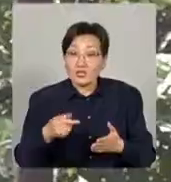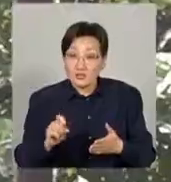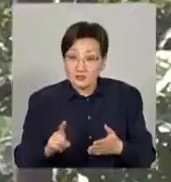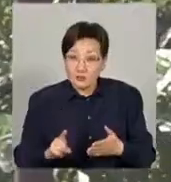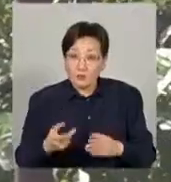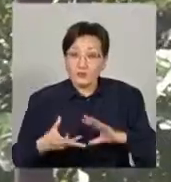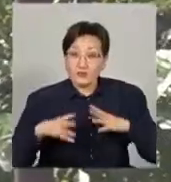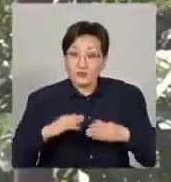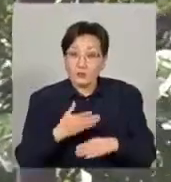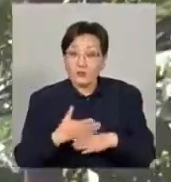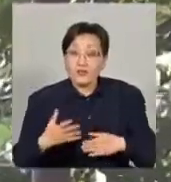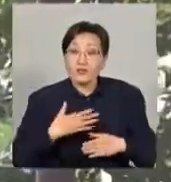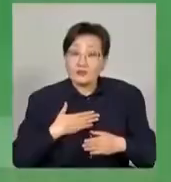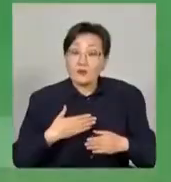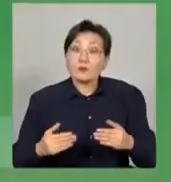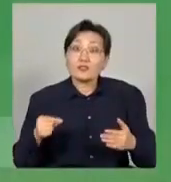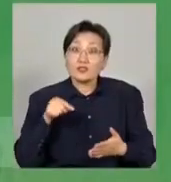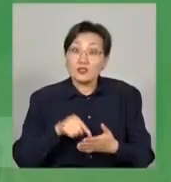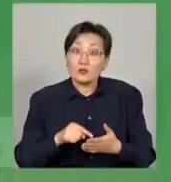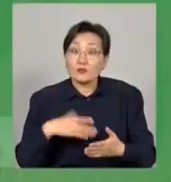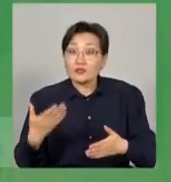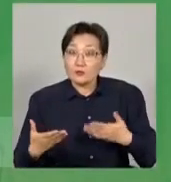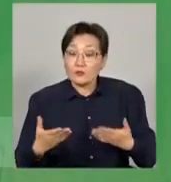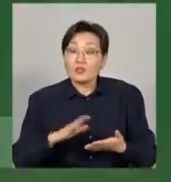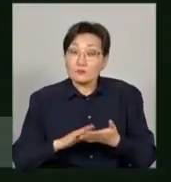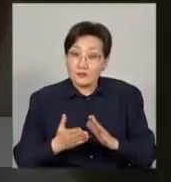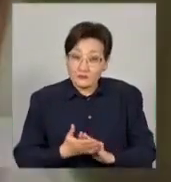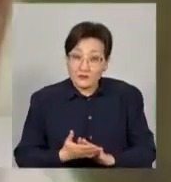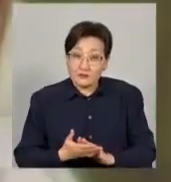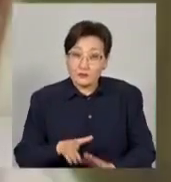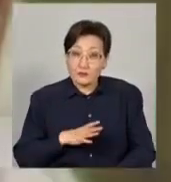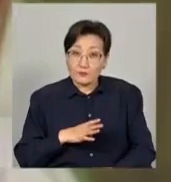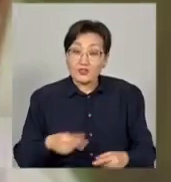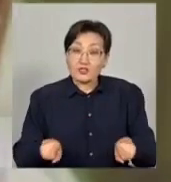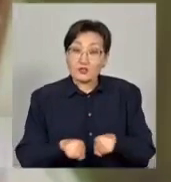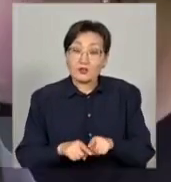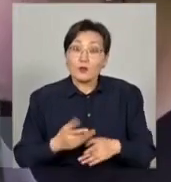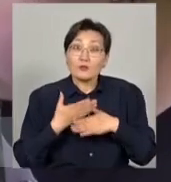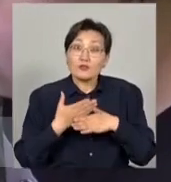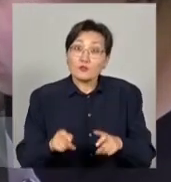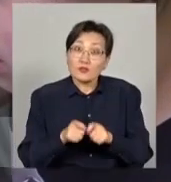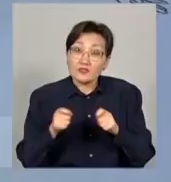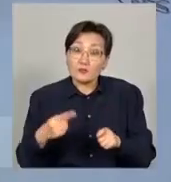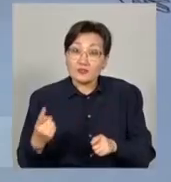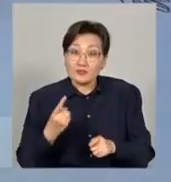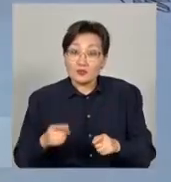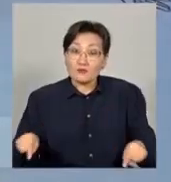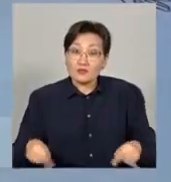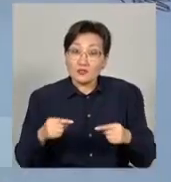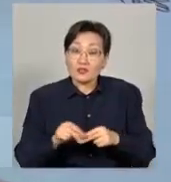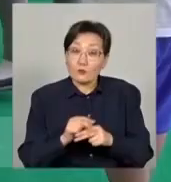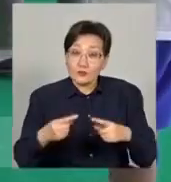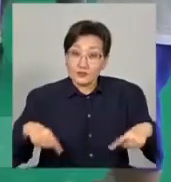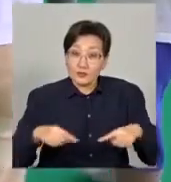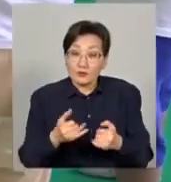топлива в итоге после нашего вмешательства обе стороны пришли компромиссу Мы также поспособствовали открытию первого реабилитационного